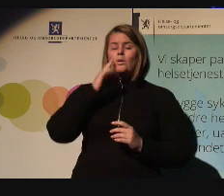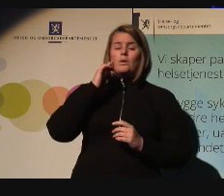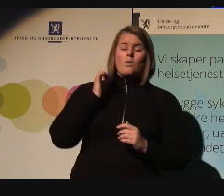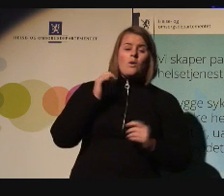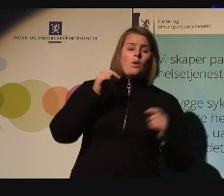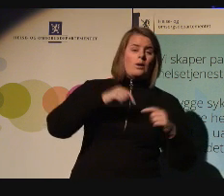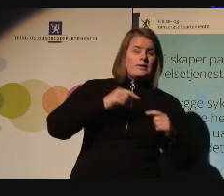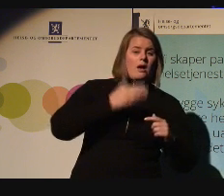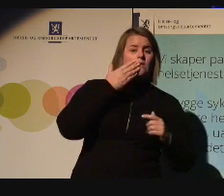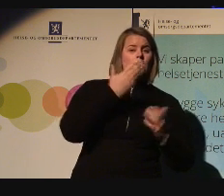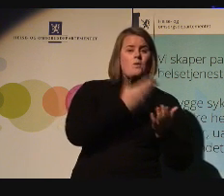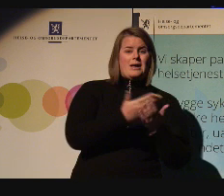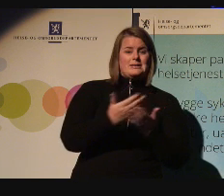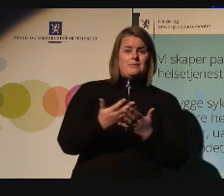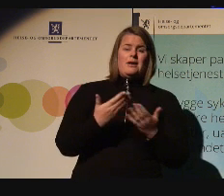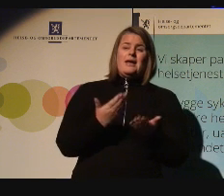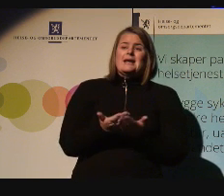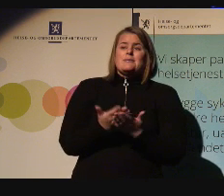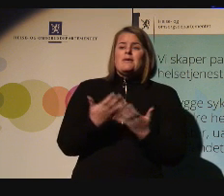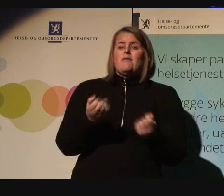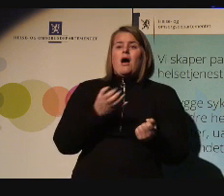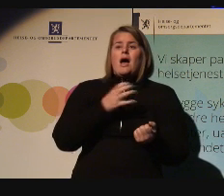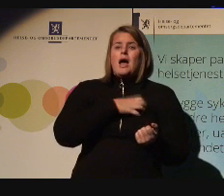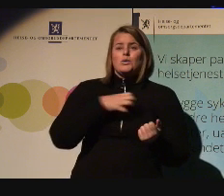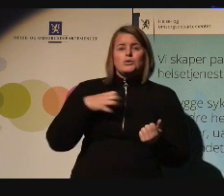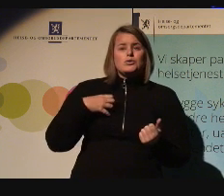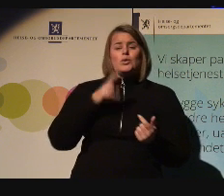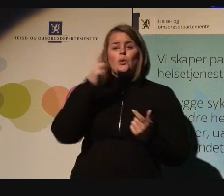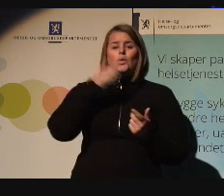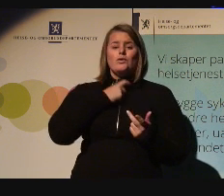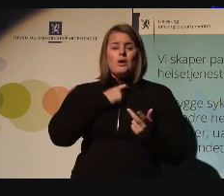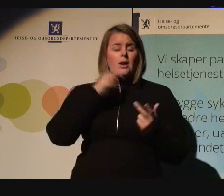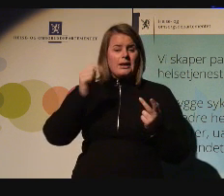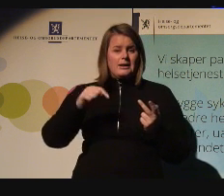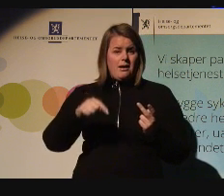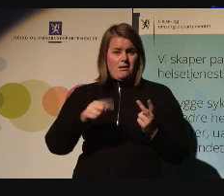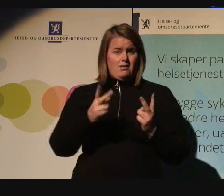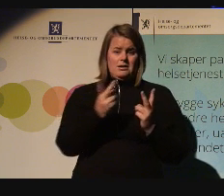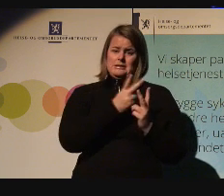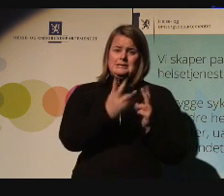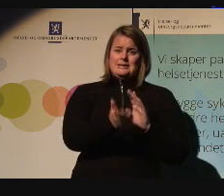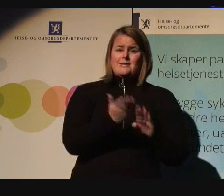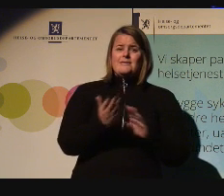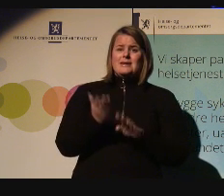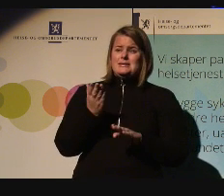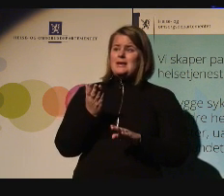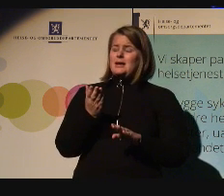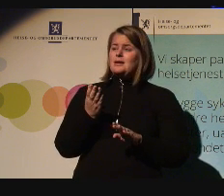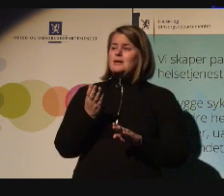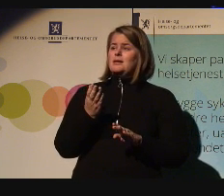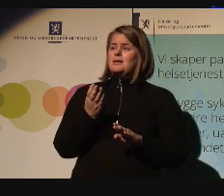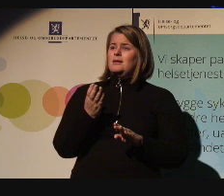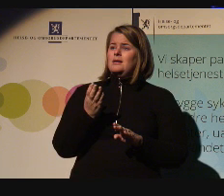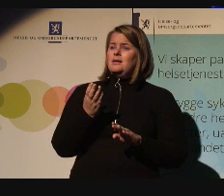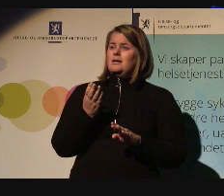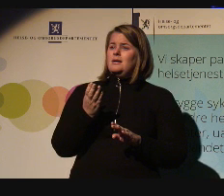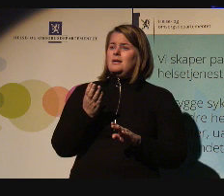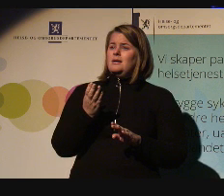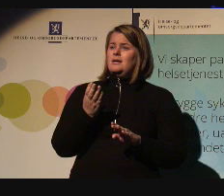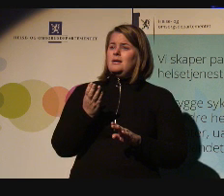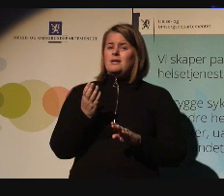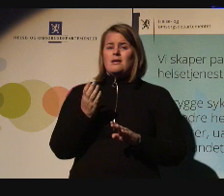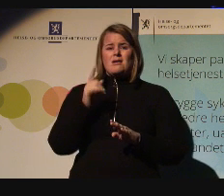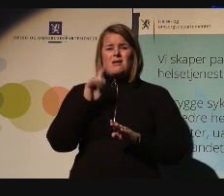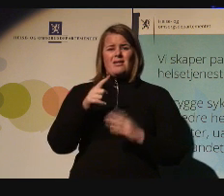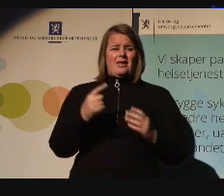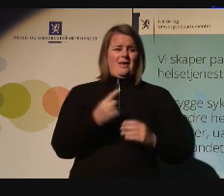minst både fra Haugesund og Nord-Trøndelag i dag, de viser oss at det nytter ikke å få det forandring bare med